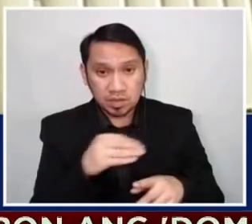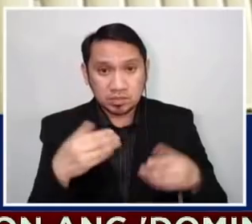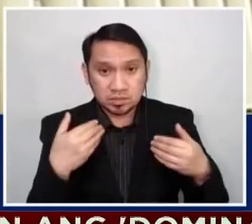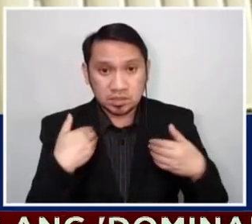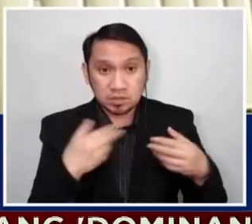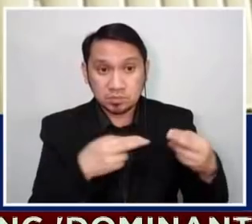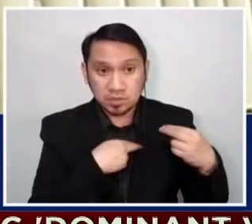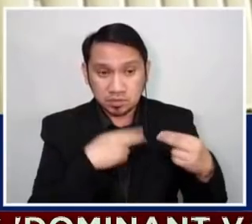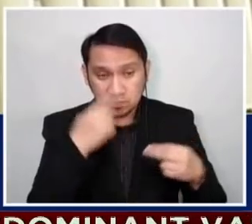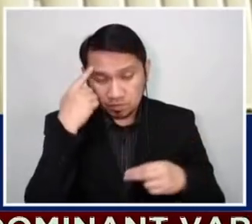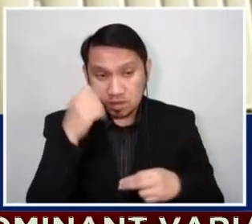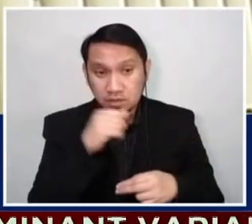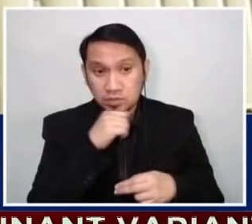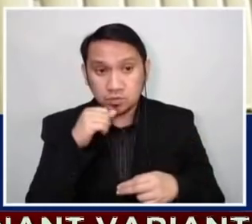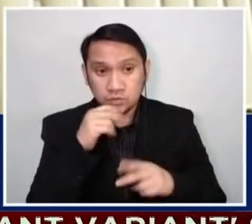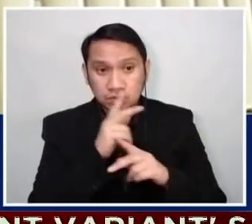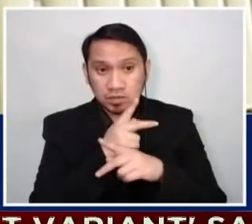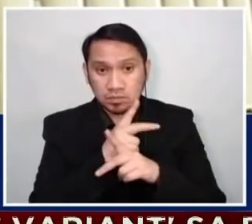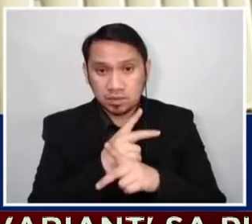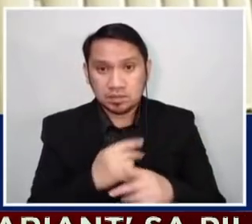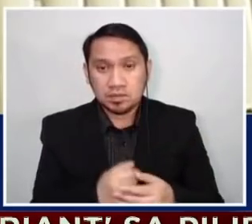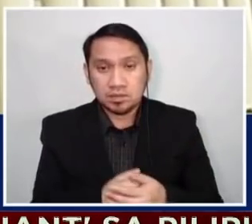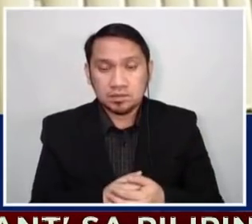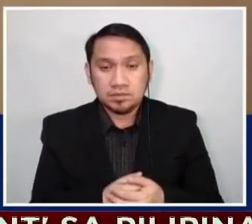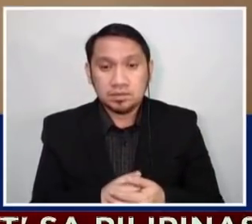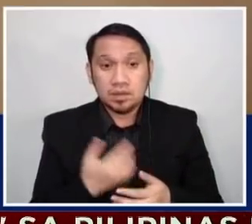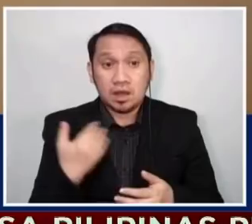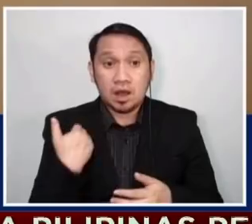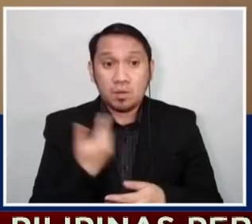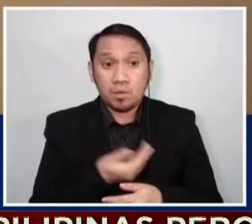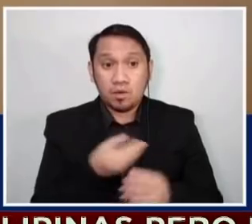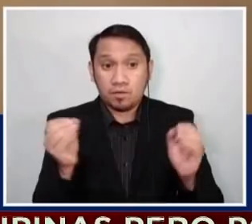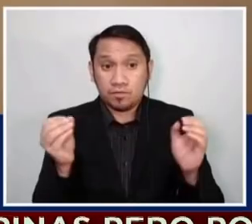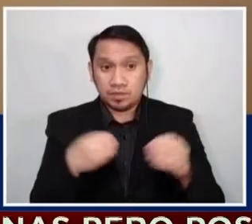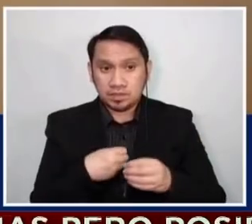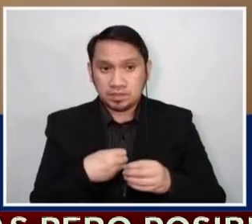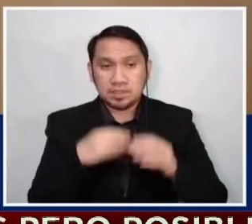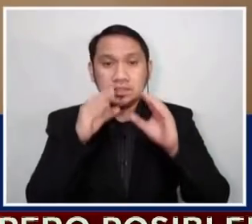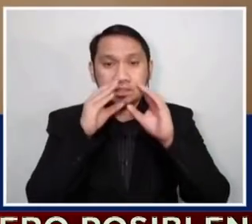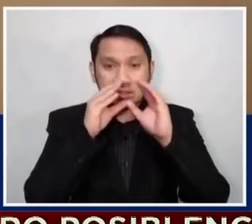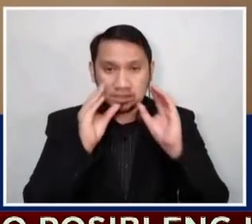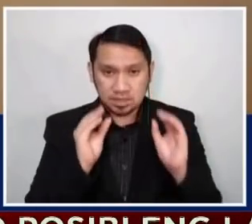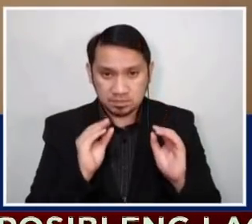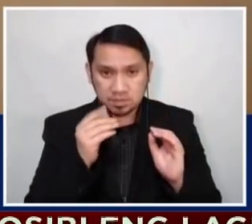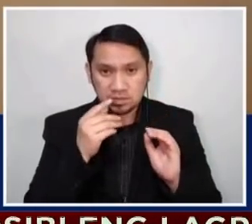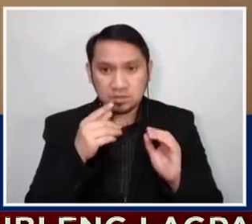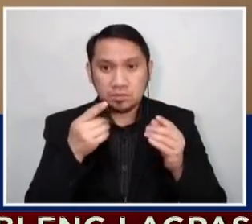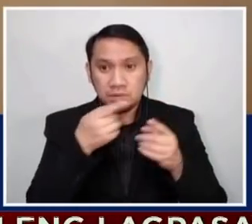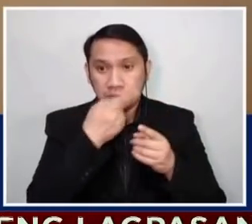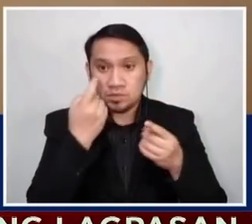The Bureau, of course, is saddened, no, by these kinds of events.